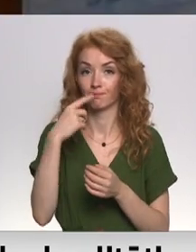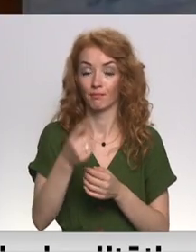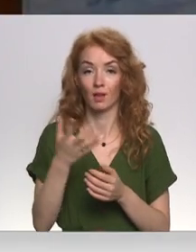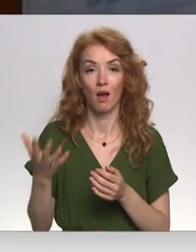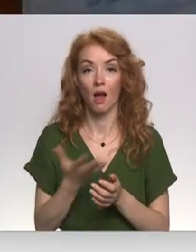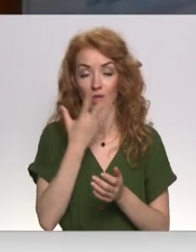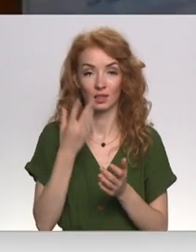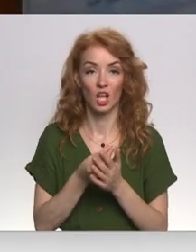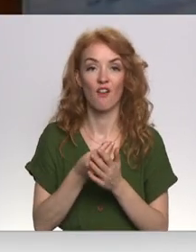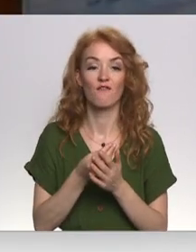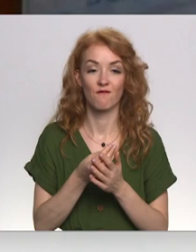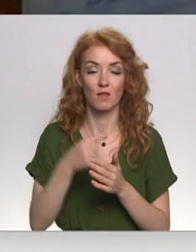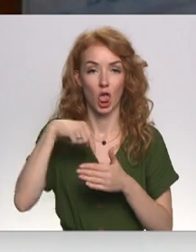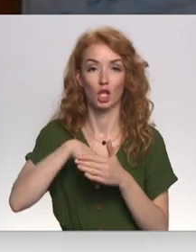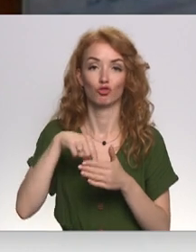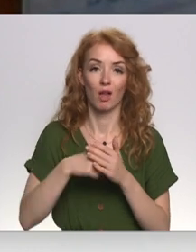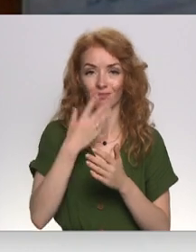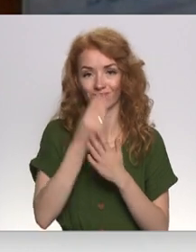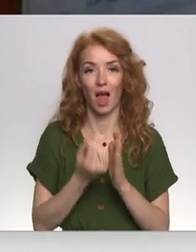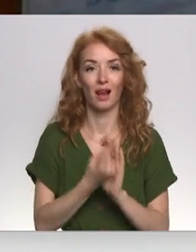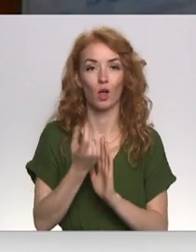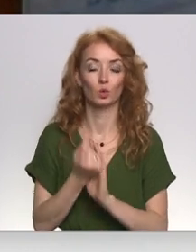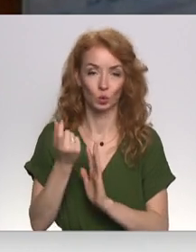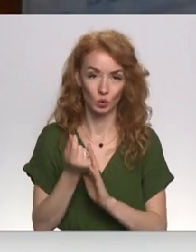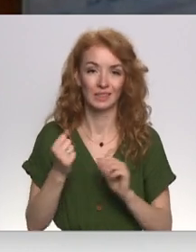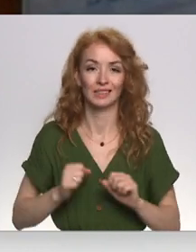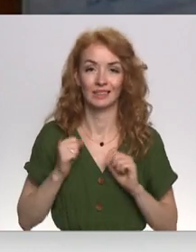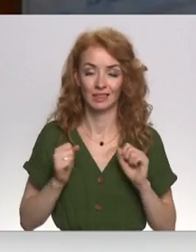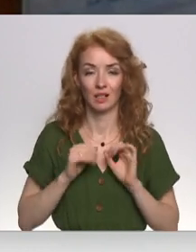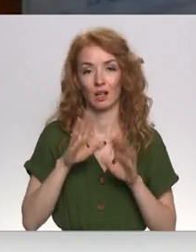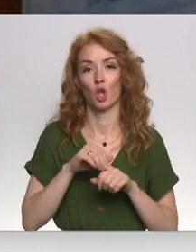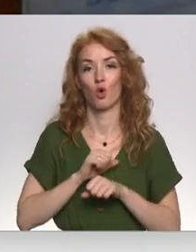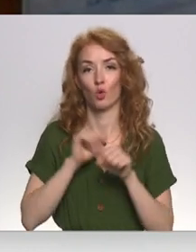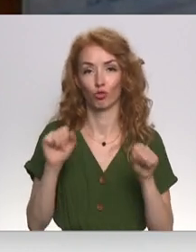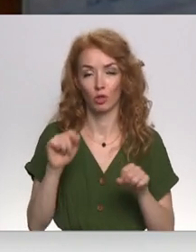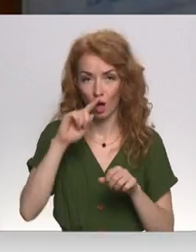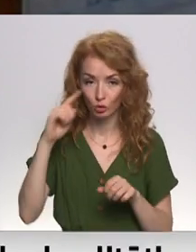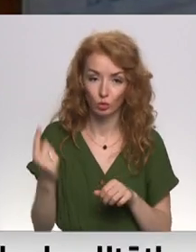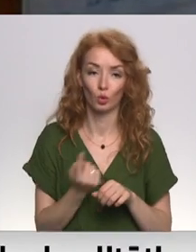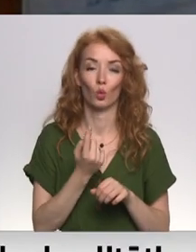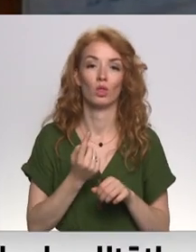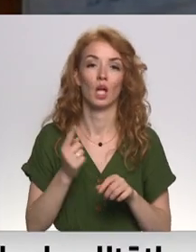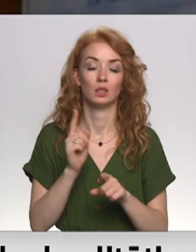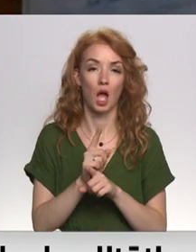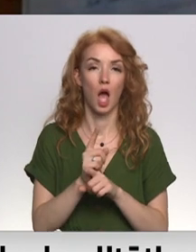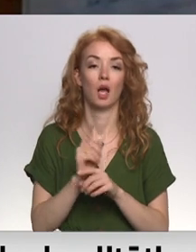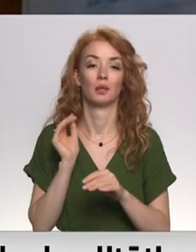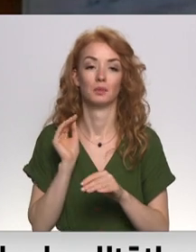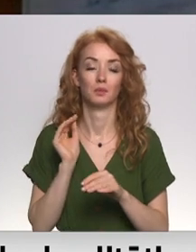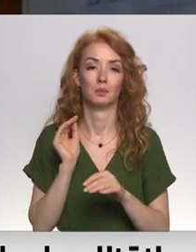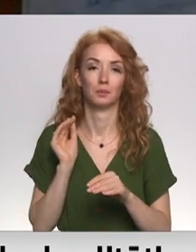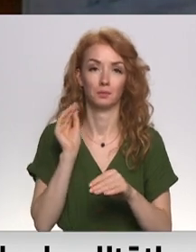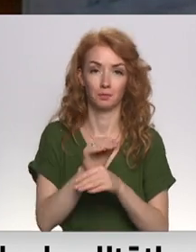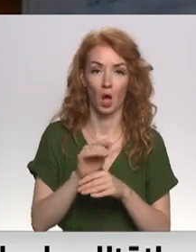saviem resursiem izlīdzināties, protams, lai varētu nodrošināt stundas un visas pārējās lietas, un arī ir piestiprināts